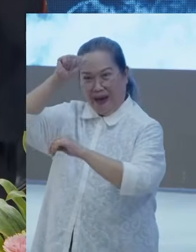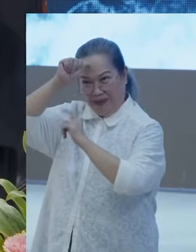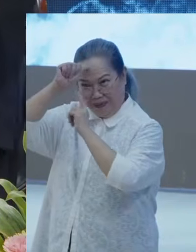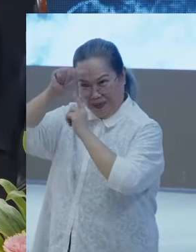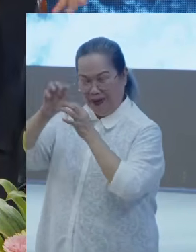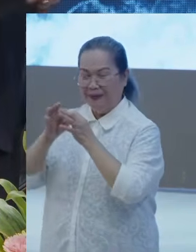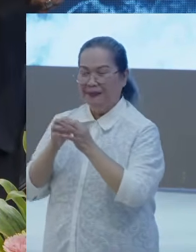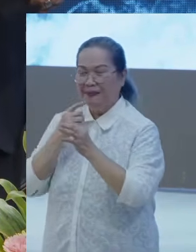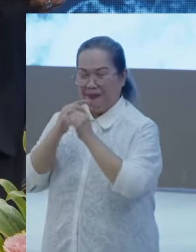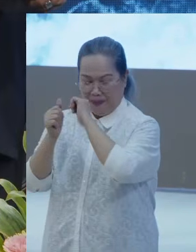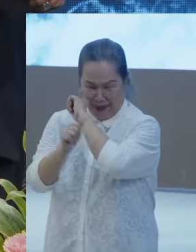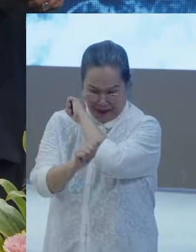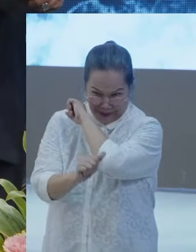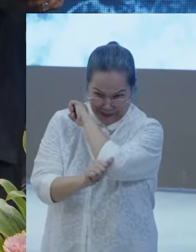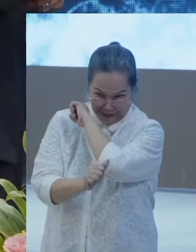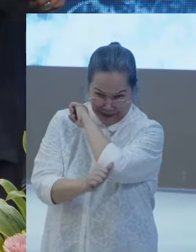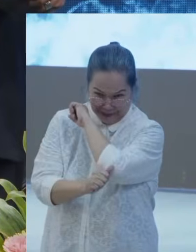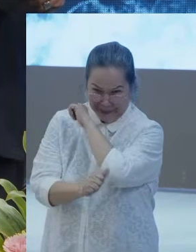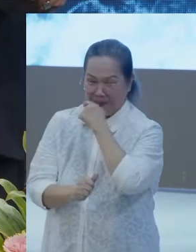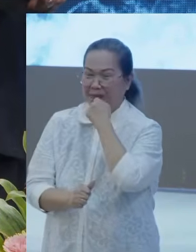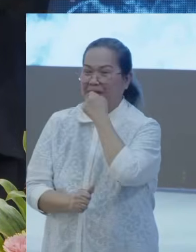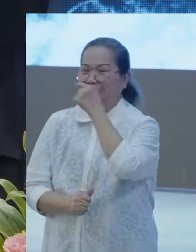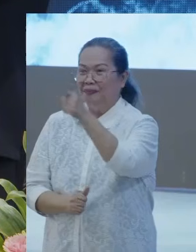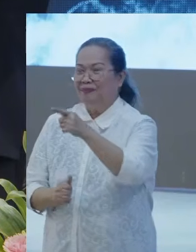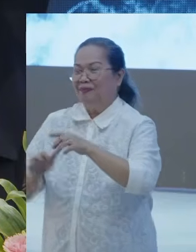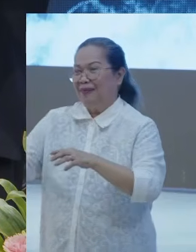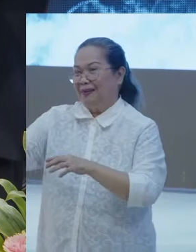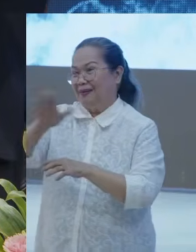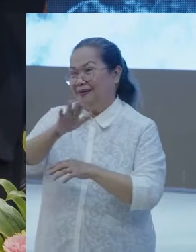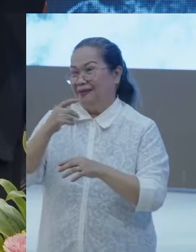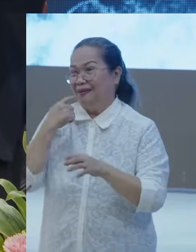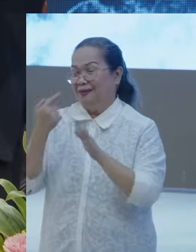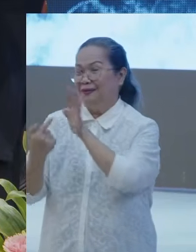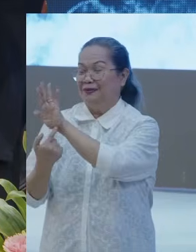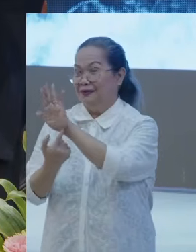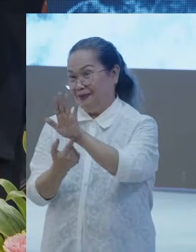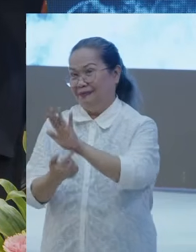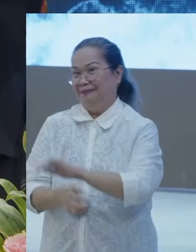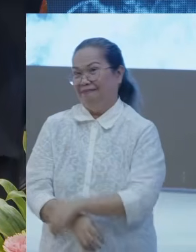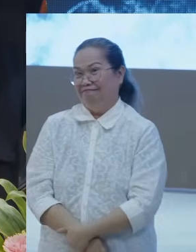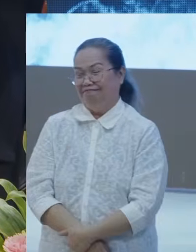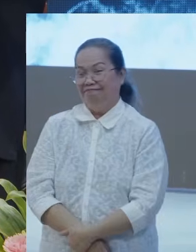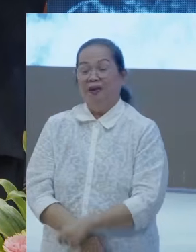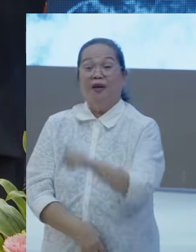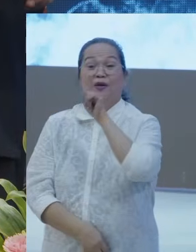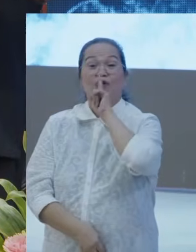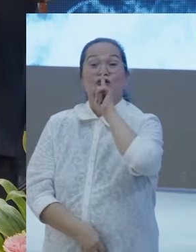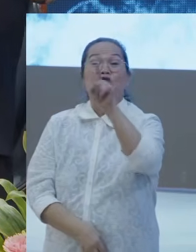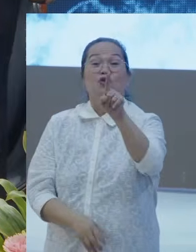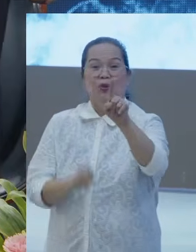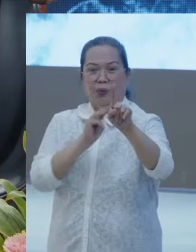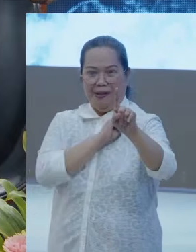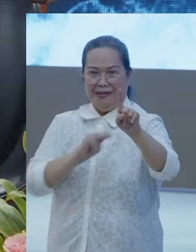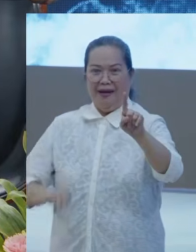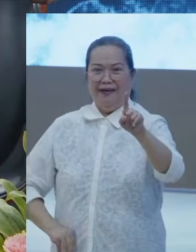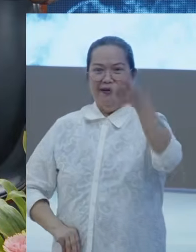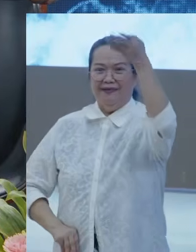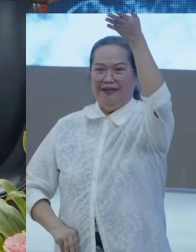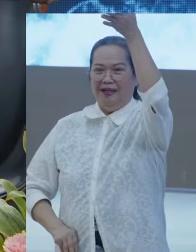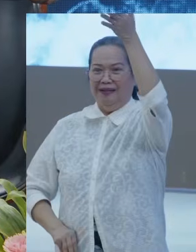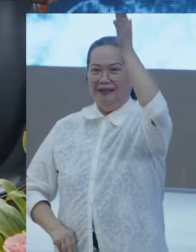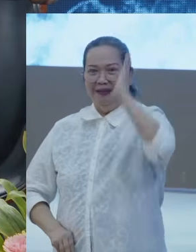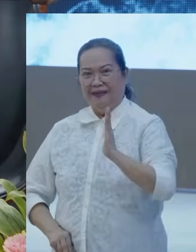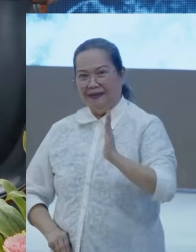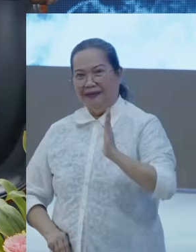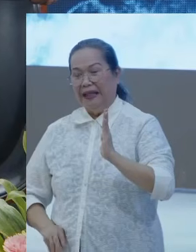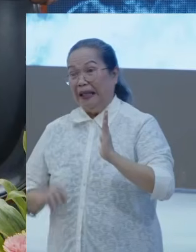gumawa ng kababalaghan sa kanilang harapan. Tunay na Mesiyas ng Diyos at